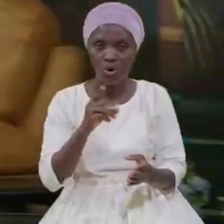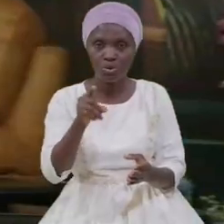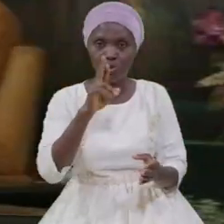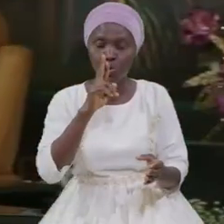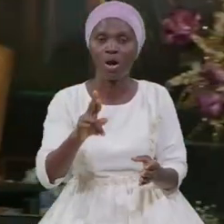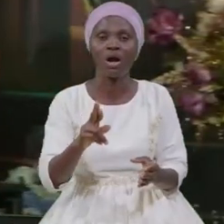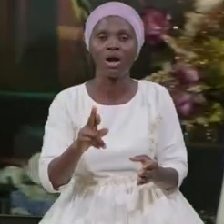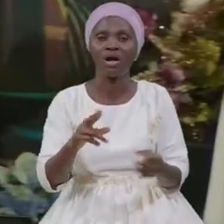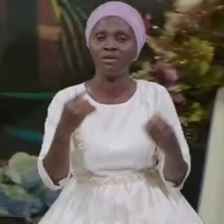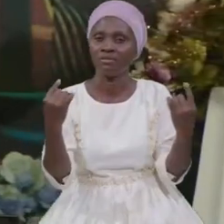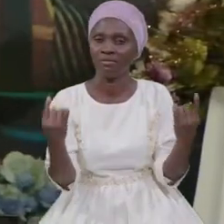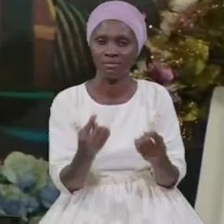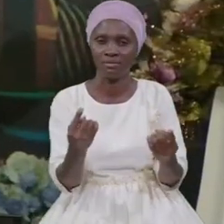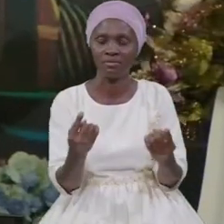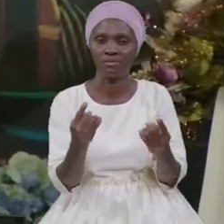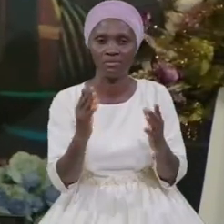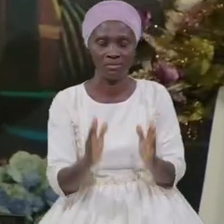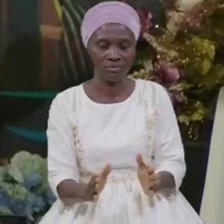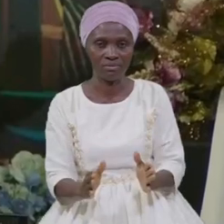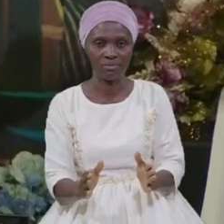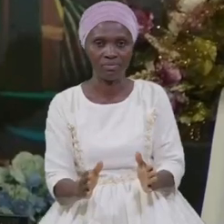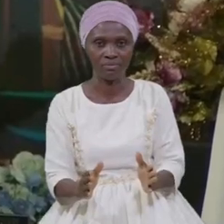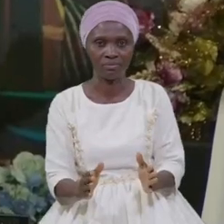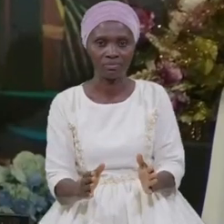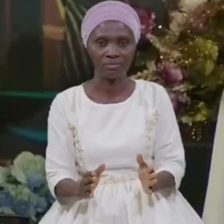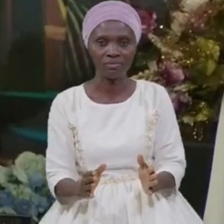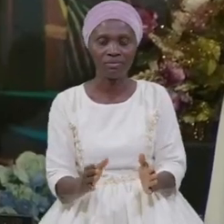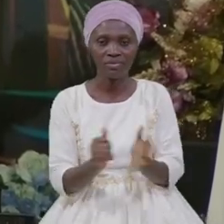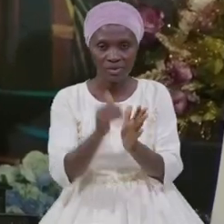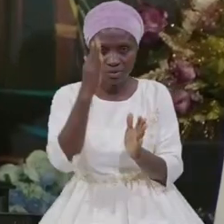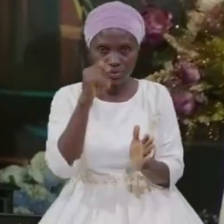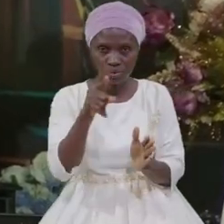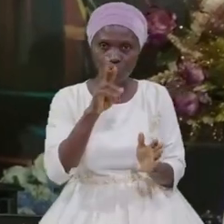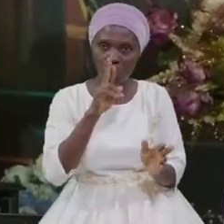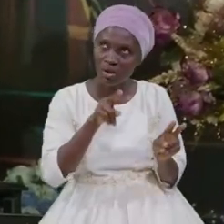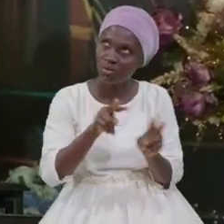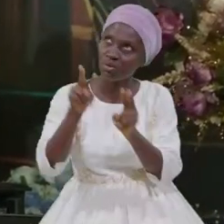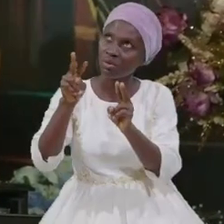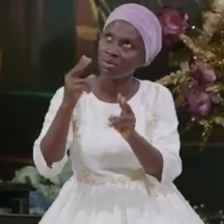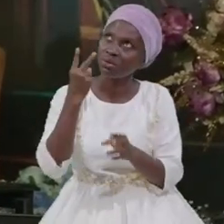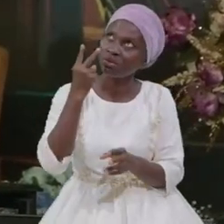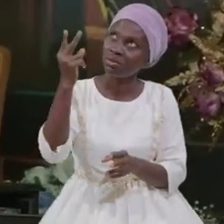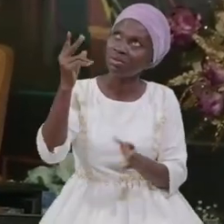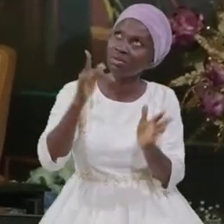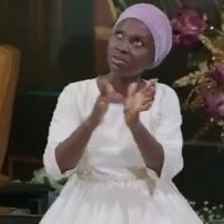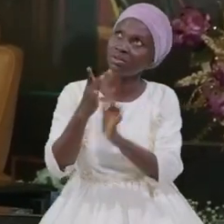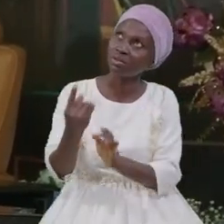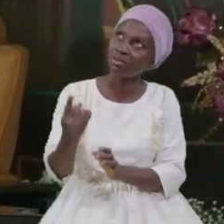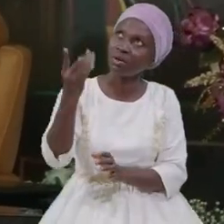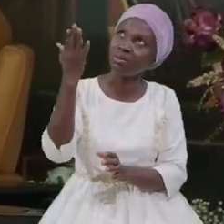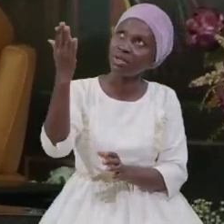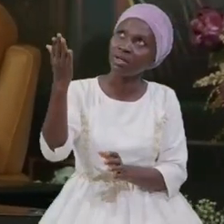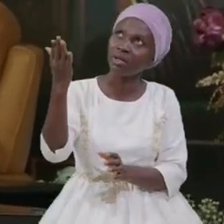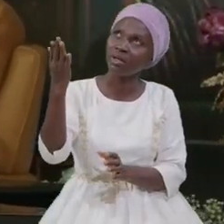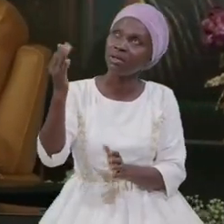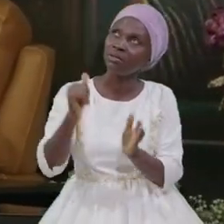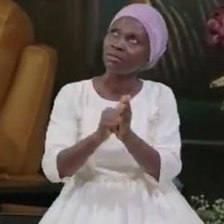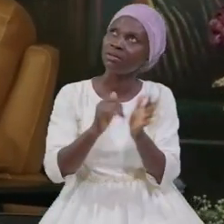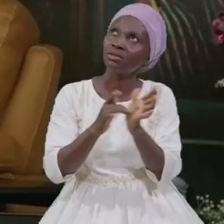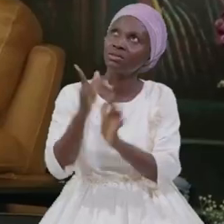lèves les yeux, tu dis, « Oh Jésus, en haut là-bas, il n'est pas dans le puits du péché avec